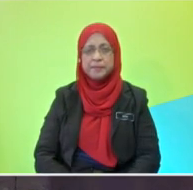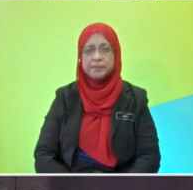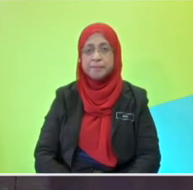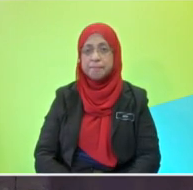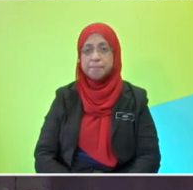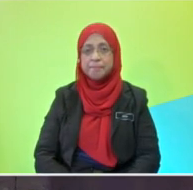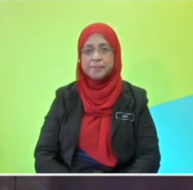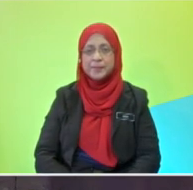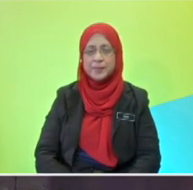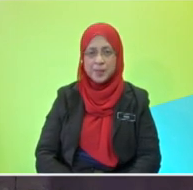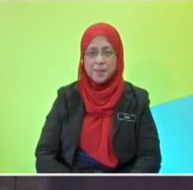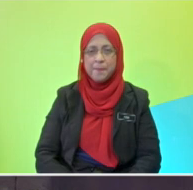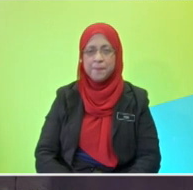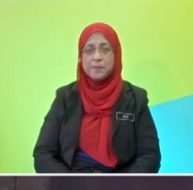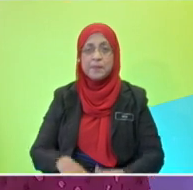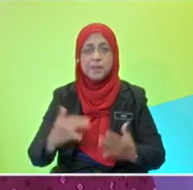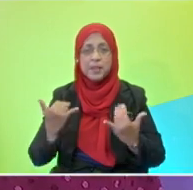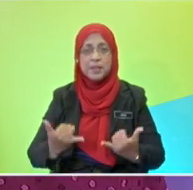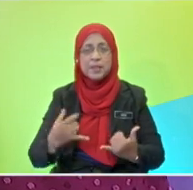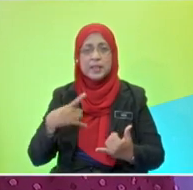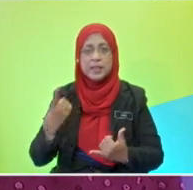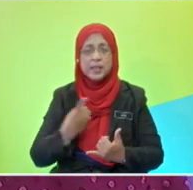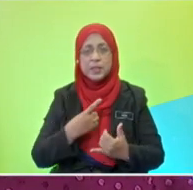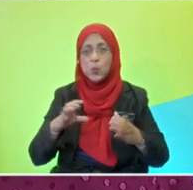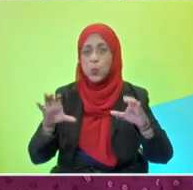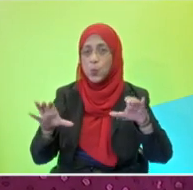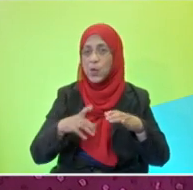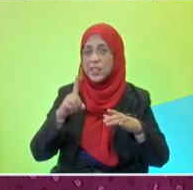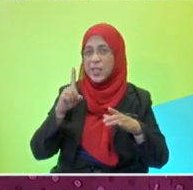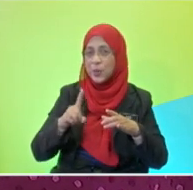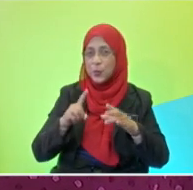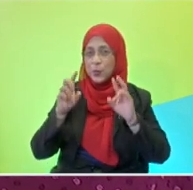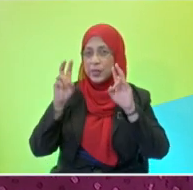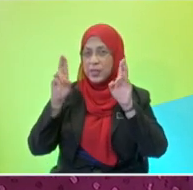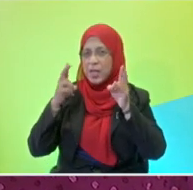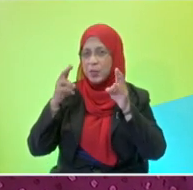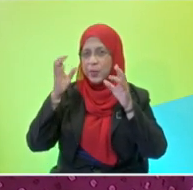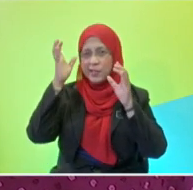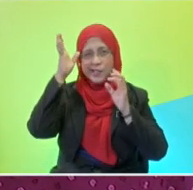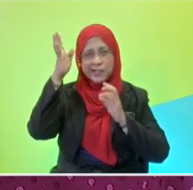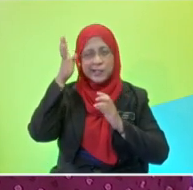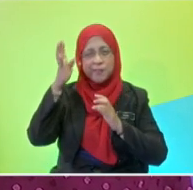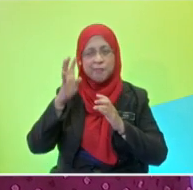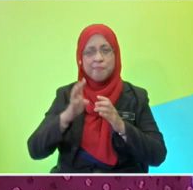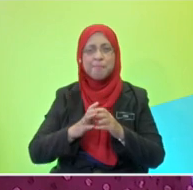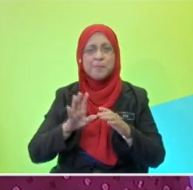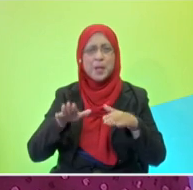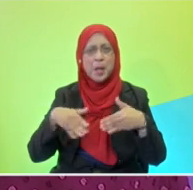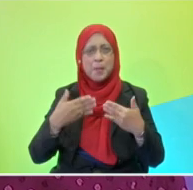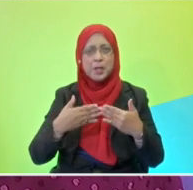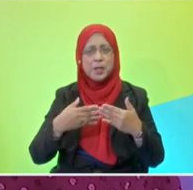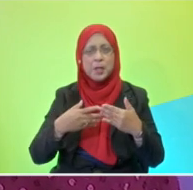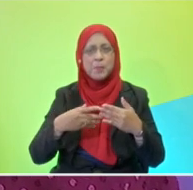semua Oke sekarang kita akan menghasilkan slogan kreatif bukti saya menggambarkan ada